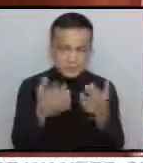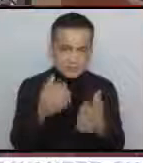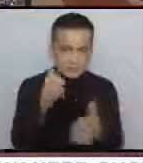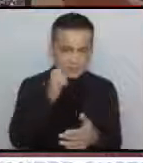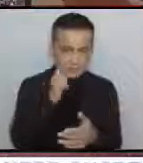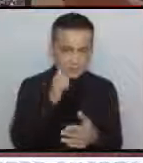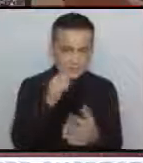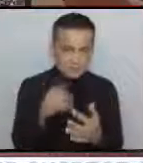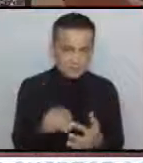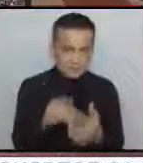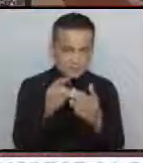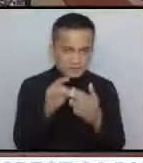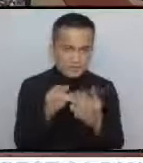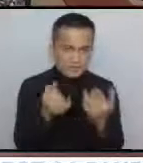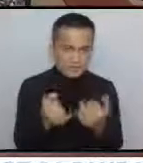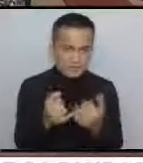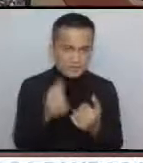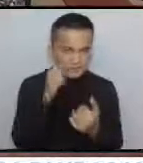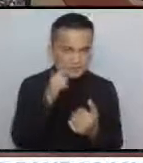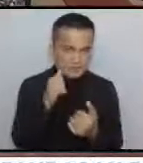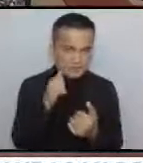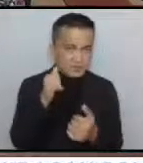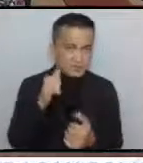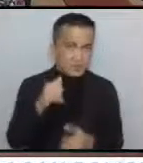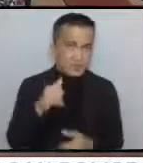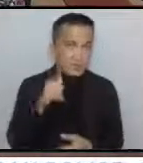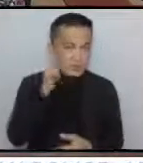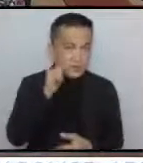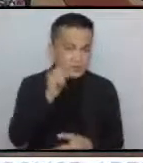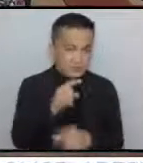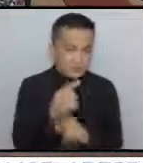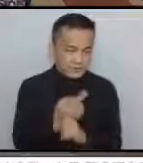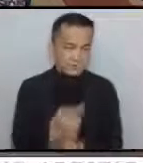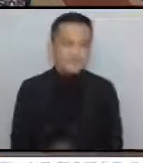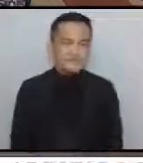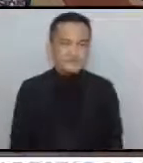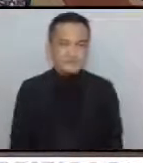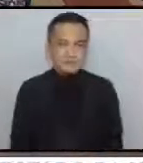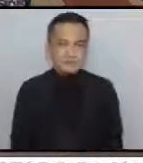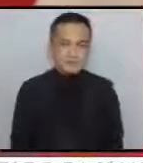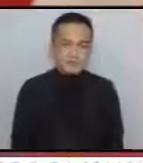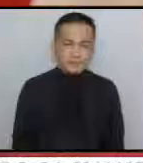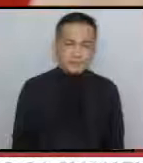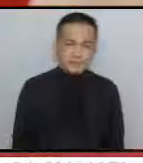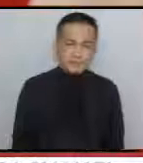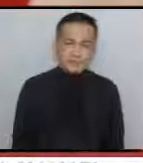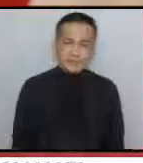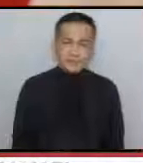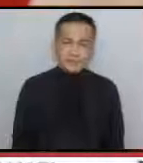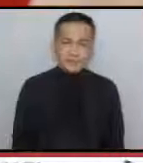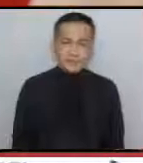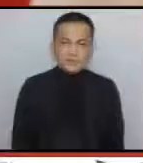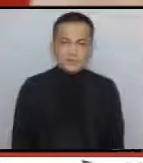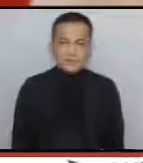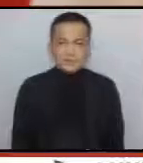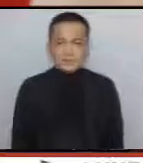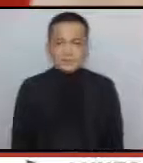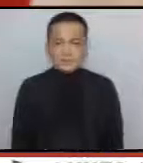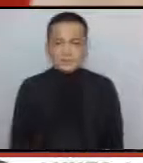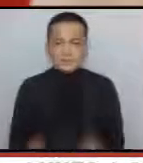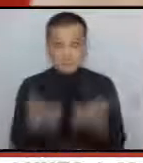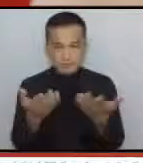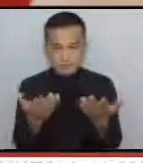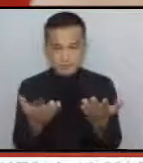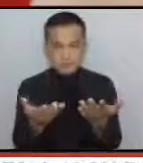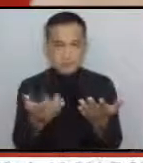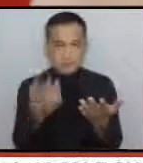now that it's Women's Month. Go ahead. Siyempre, bilang babae, kailangan natin maging confident, kailangan natin